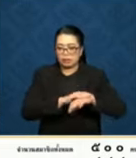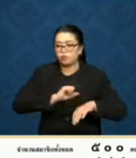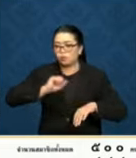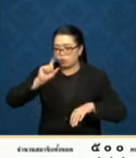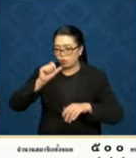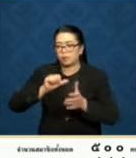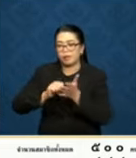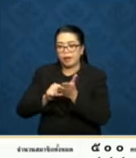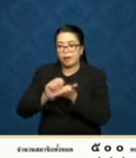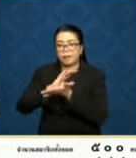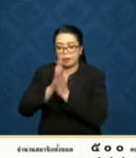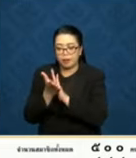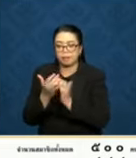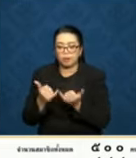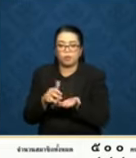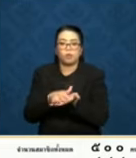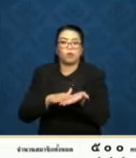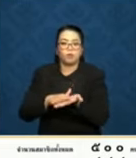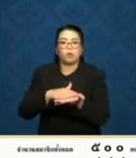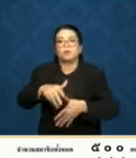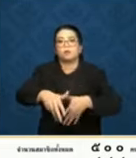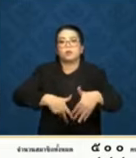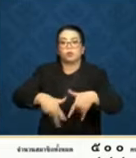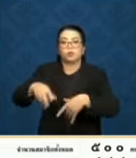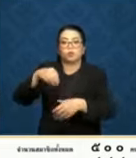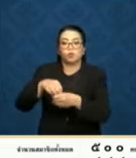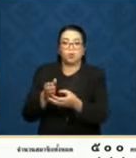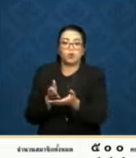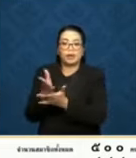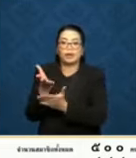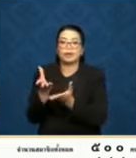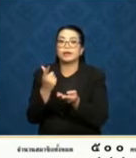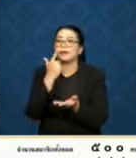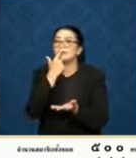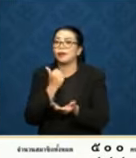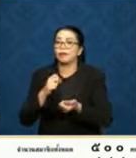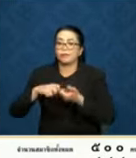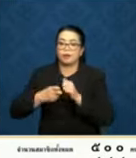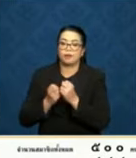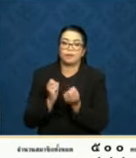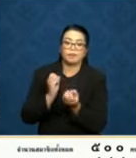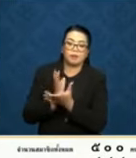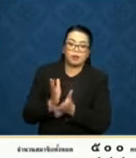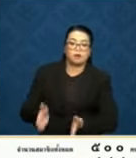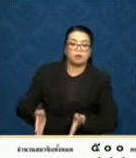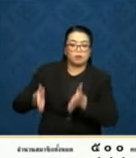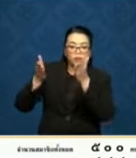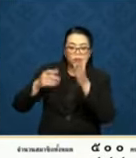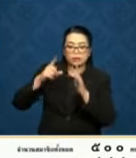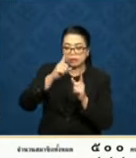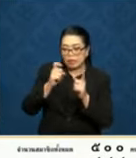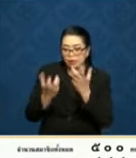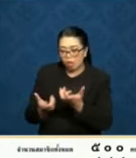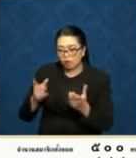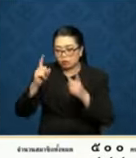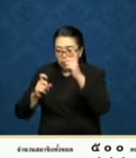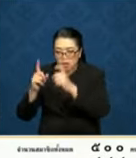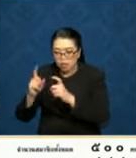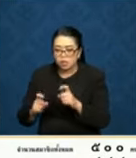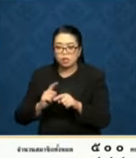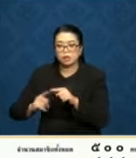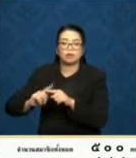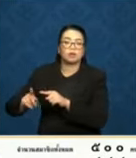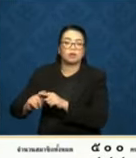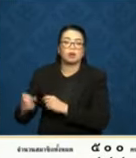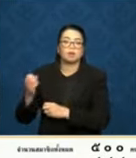วของการเคหักต้องขอพยพน้ประชาชล ที่เกิดปัญหาและการชำรุษต่างต่างเรานี่ขึ้นแต่ทงี้ทั้งน